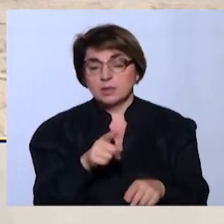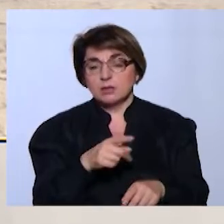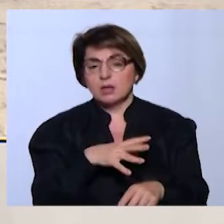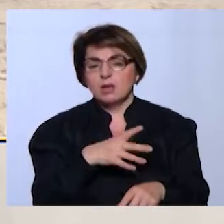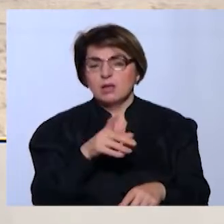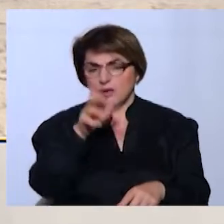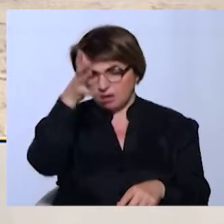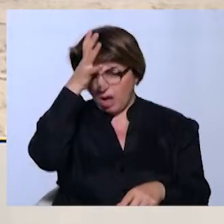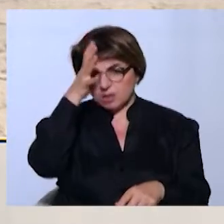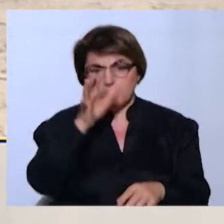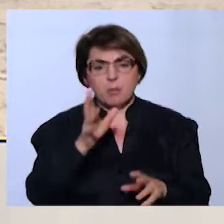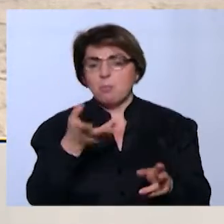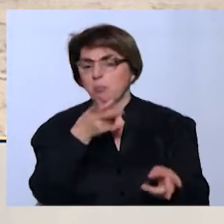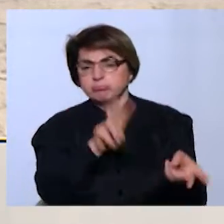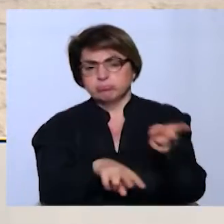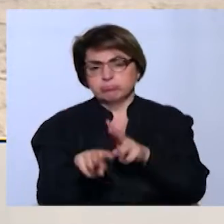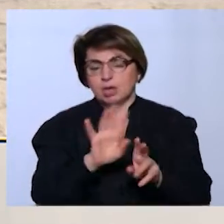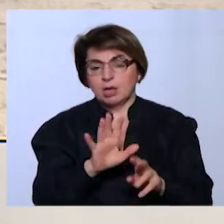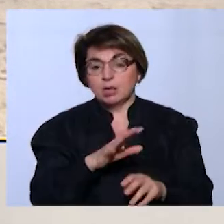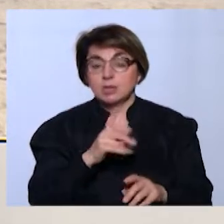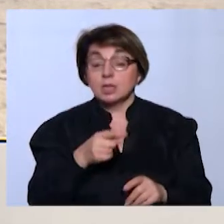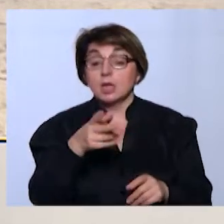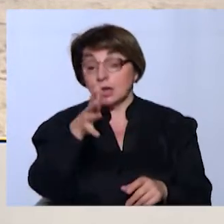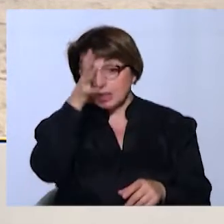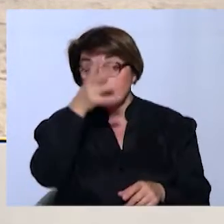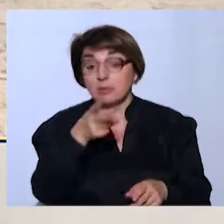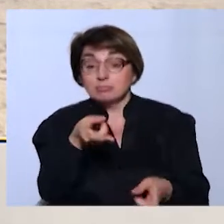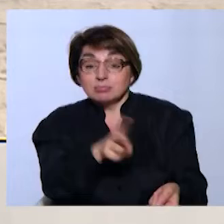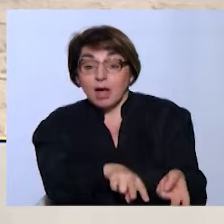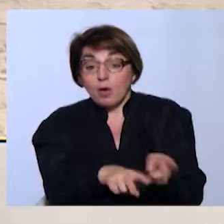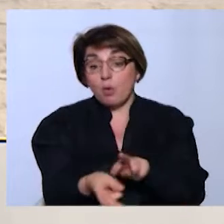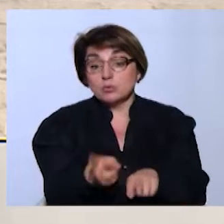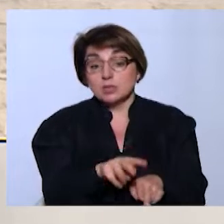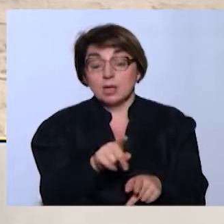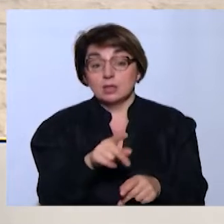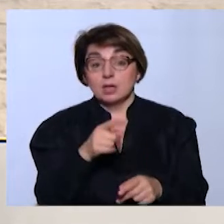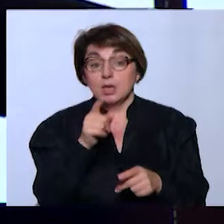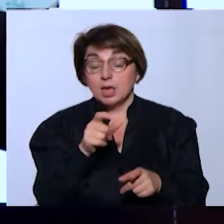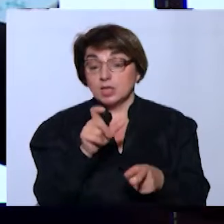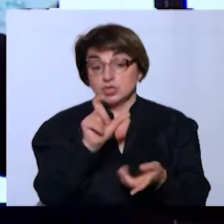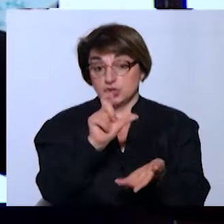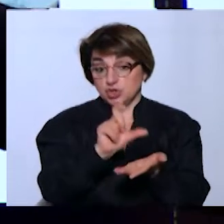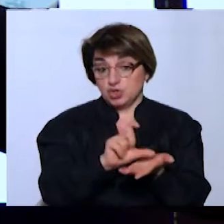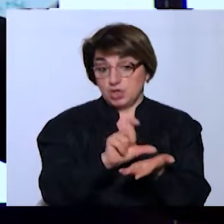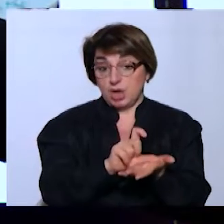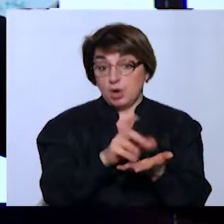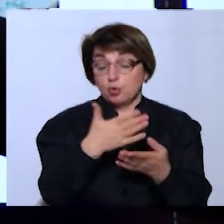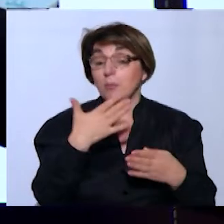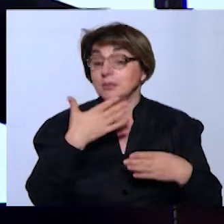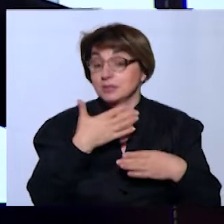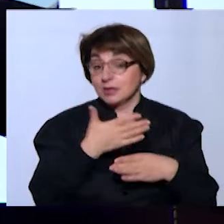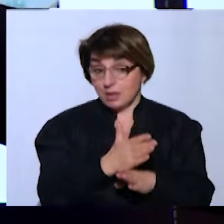ქათმები მოკლა არასწორია, ქათმები დახოცა. აბა შევხედოთ, ეს ჭიქა რომ